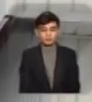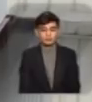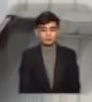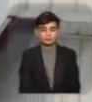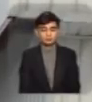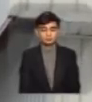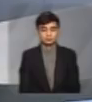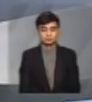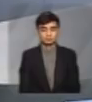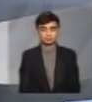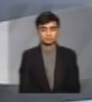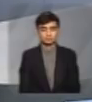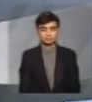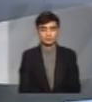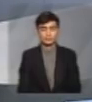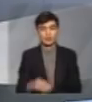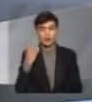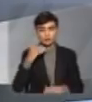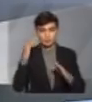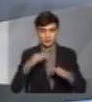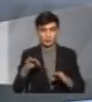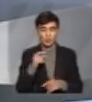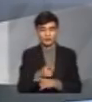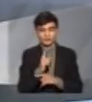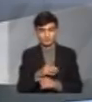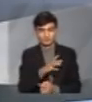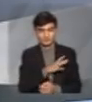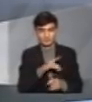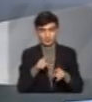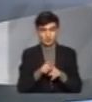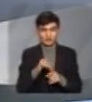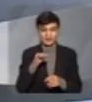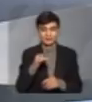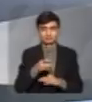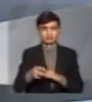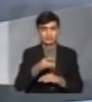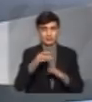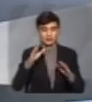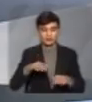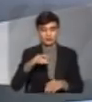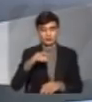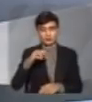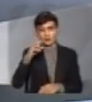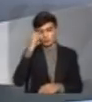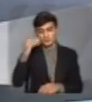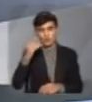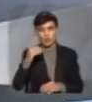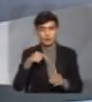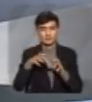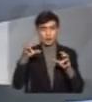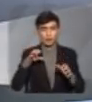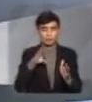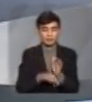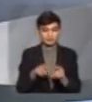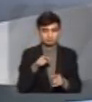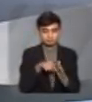облысы. Ал Ақтөбеде балық аулаймыз деп Ырғыз Торғай мемлекеттік табиғи резерватына заңсыз кірген